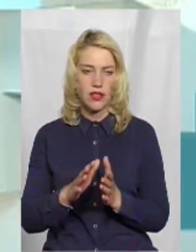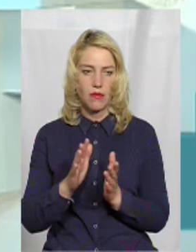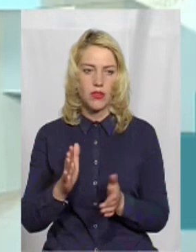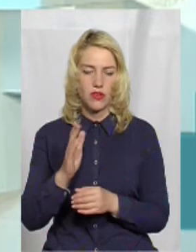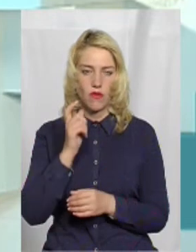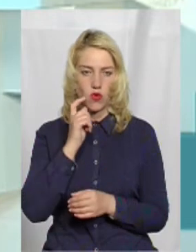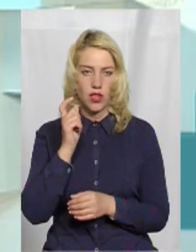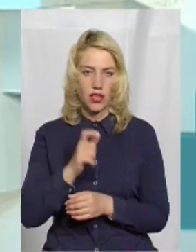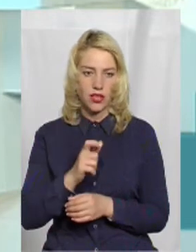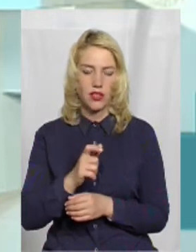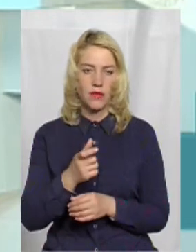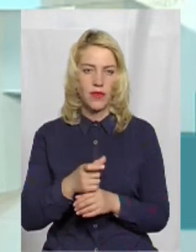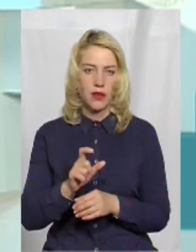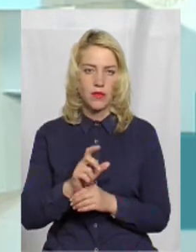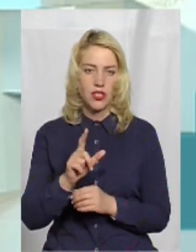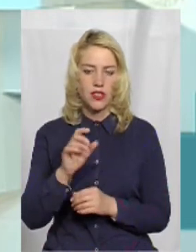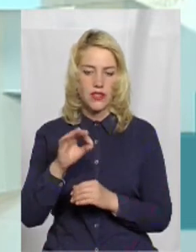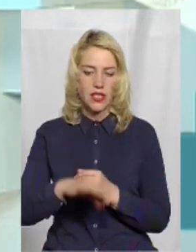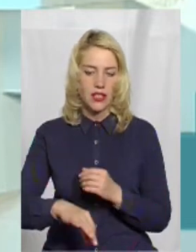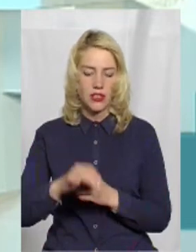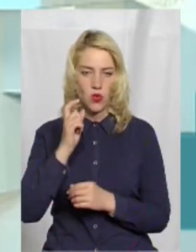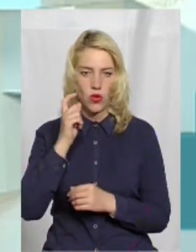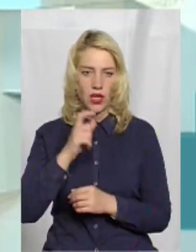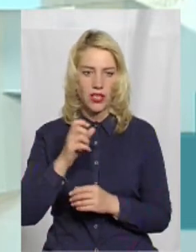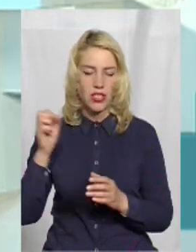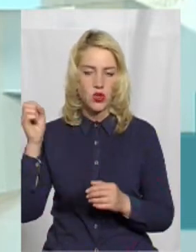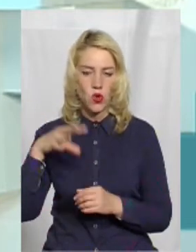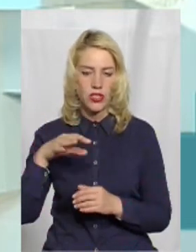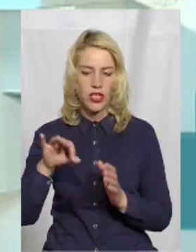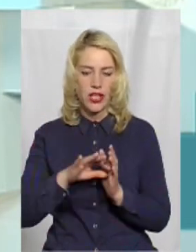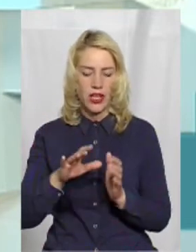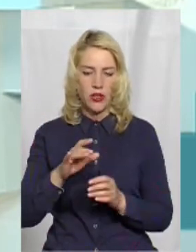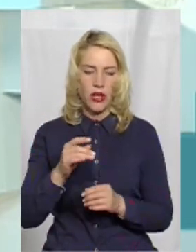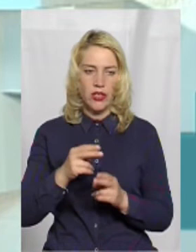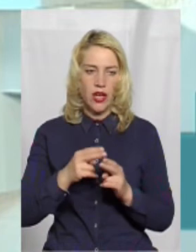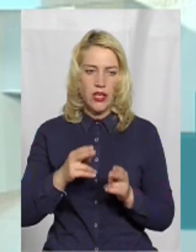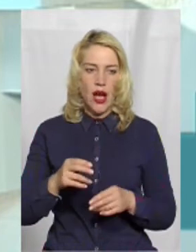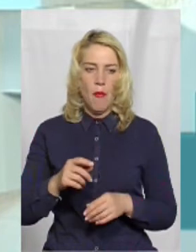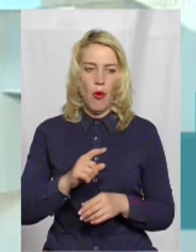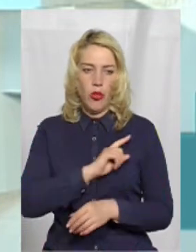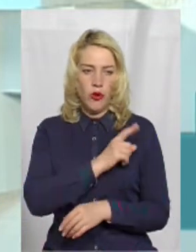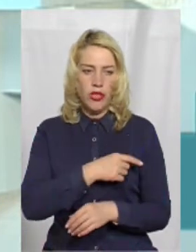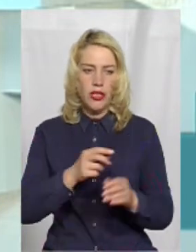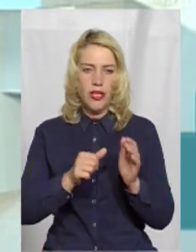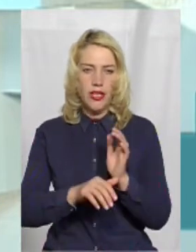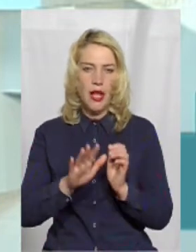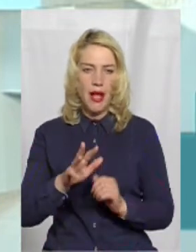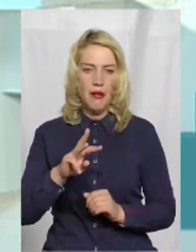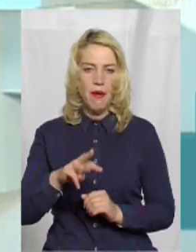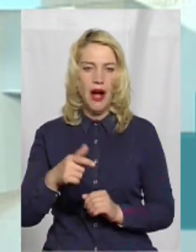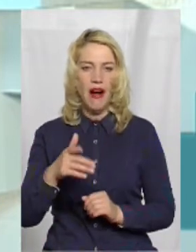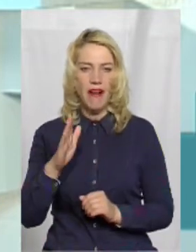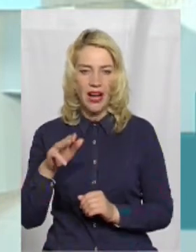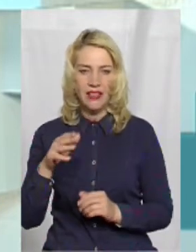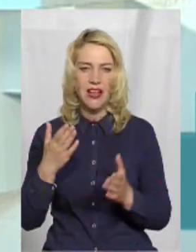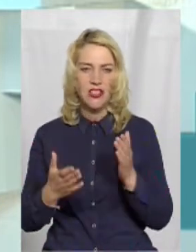і, напевно, що найбільша в Західній Україні сонячна електростанція. Там потужність 65 мегаватт генерації електроенергії.